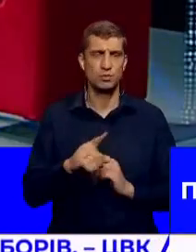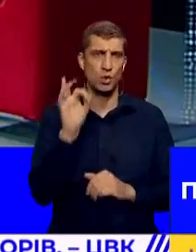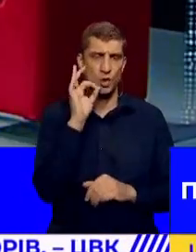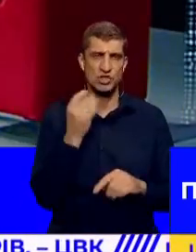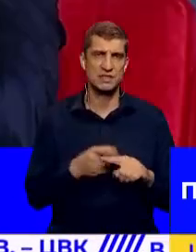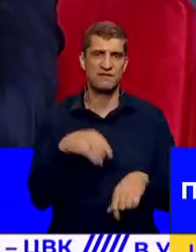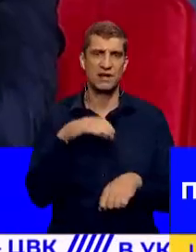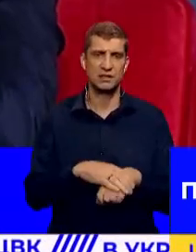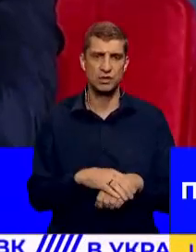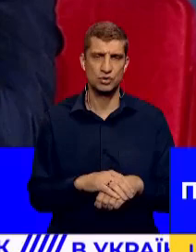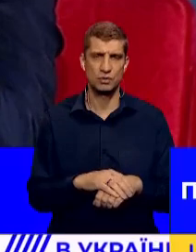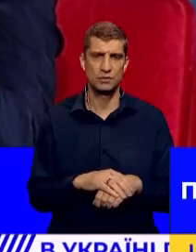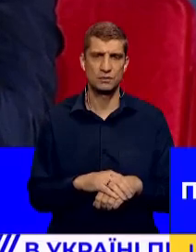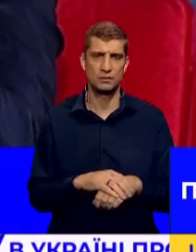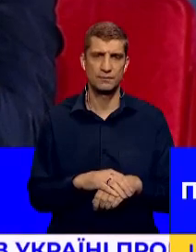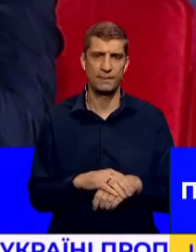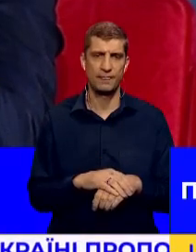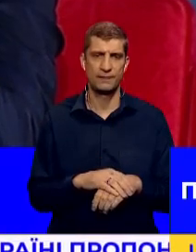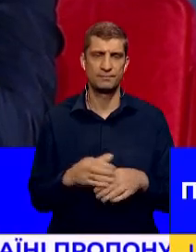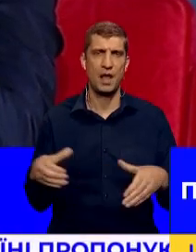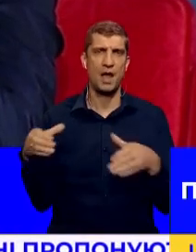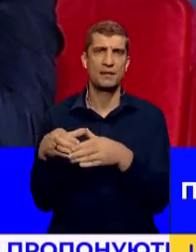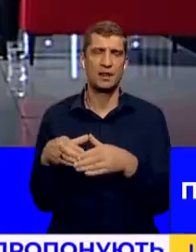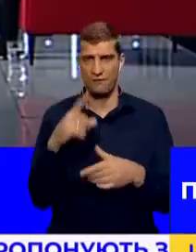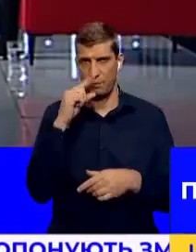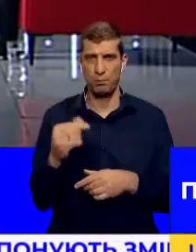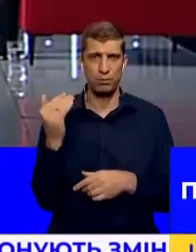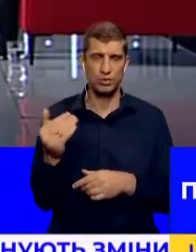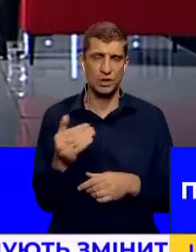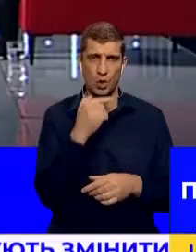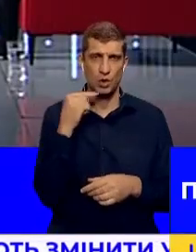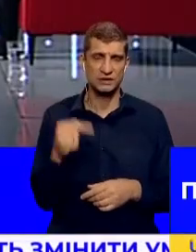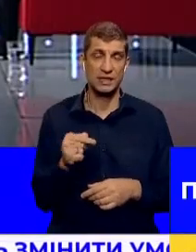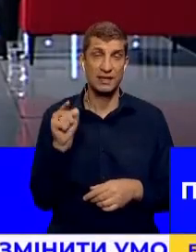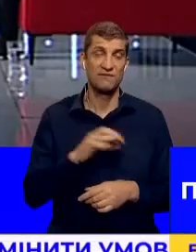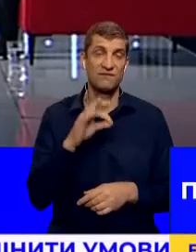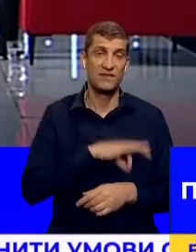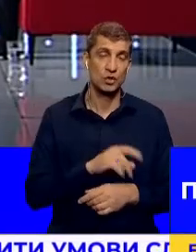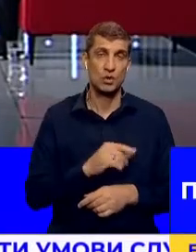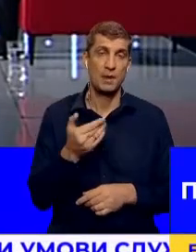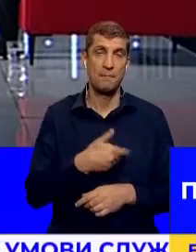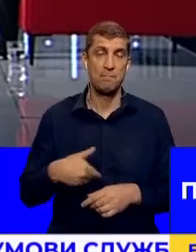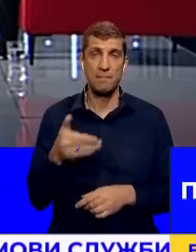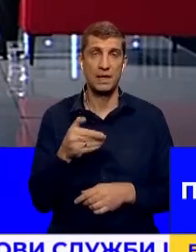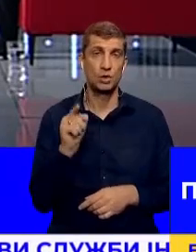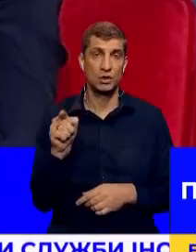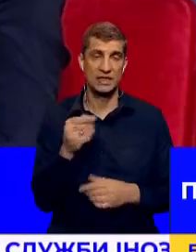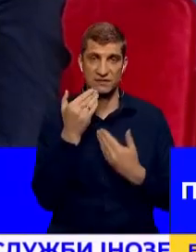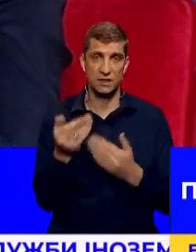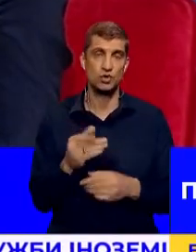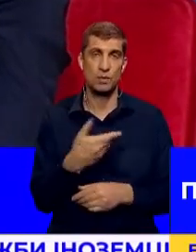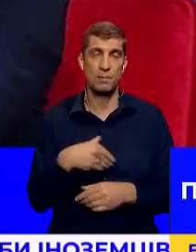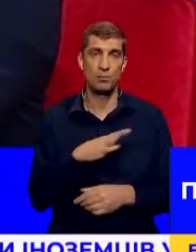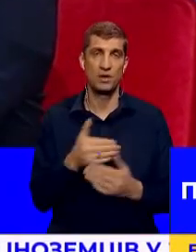це фактично анклав Путіна, Росії. І їм вигідно, щоб ми до них зверталися, щоб ми були від